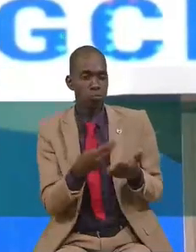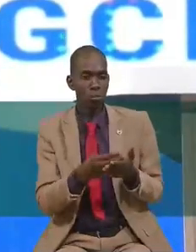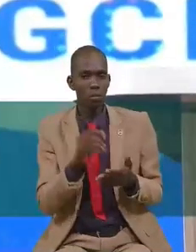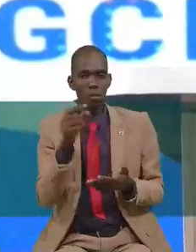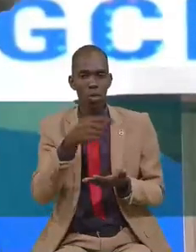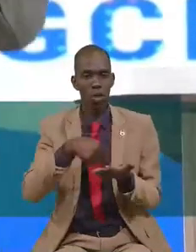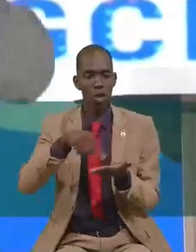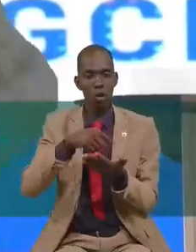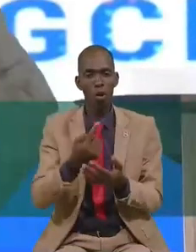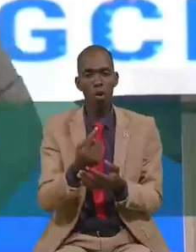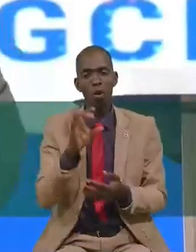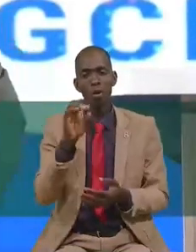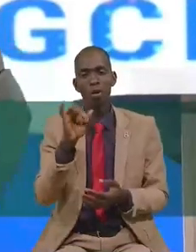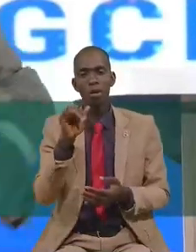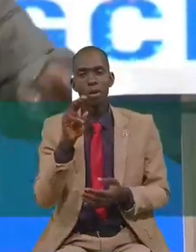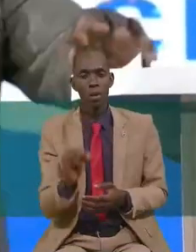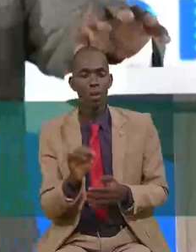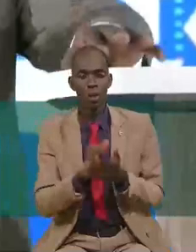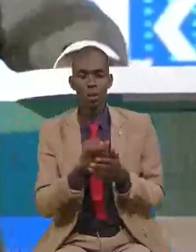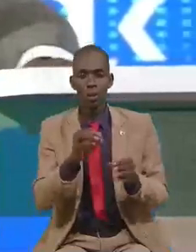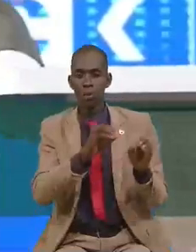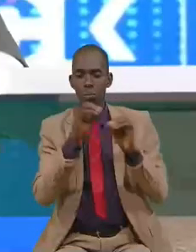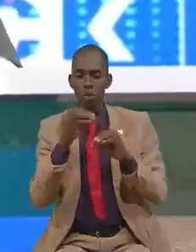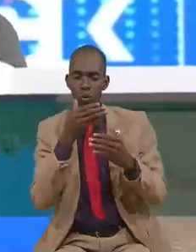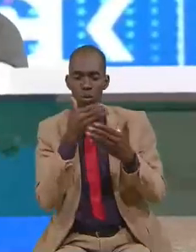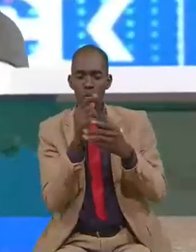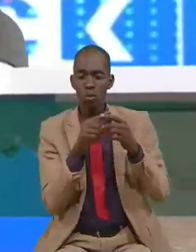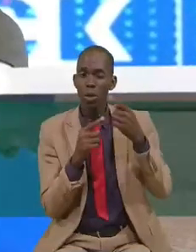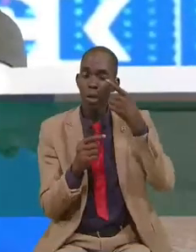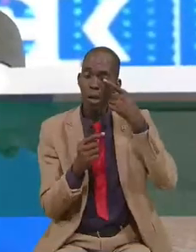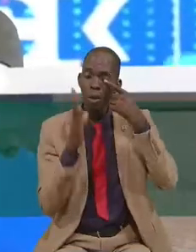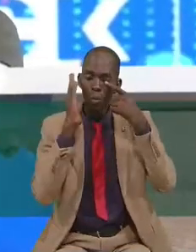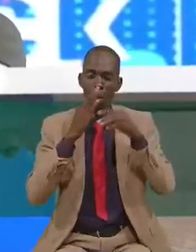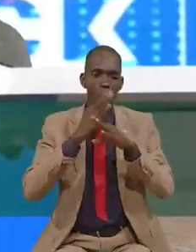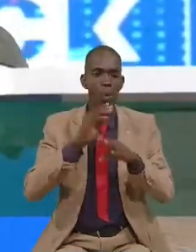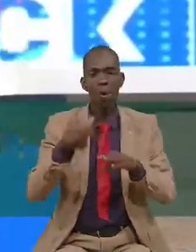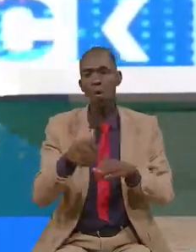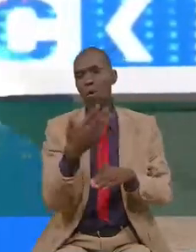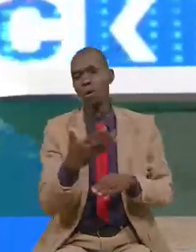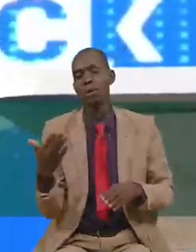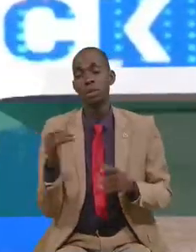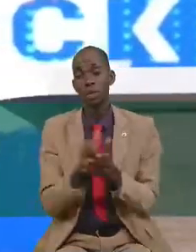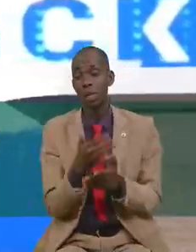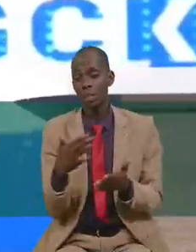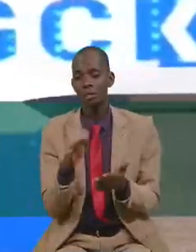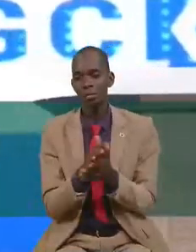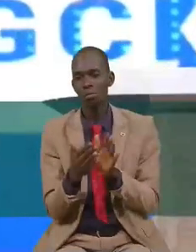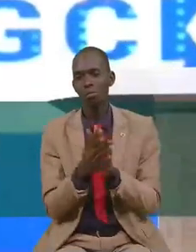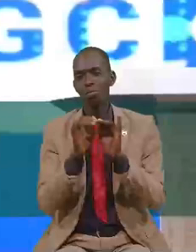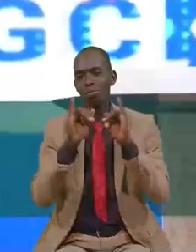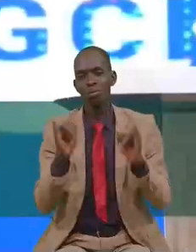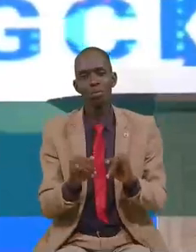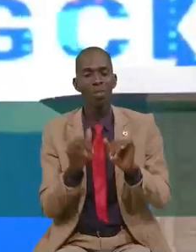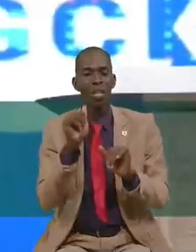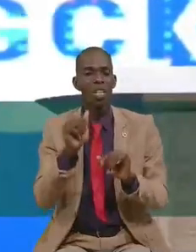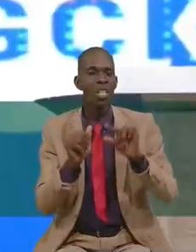yeux bloque la vue. C'est l'idole. Un petit plaisir